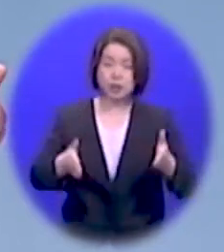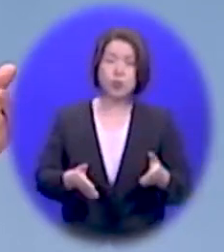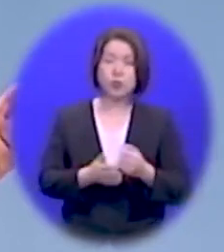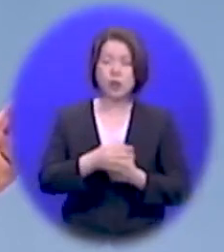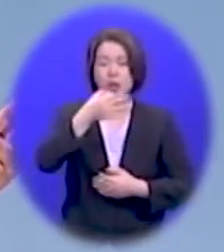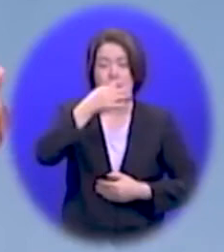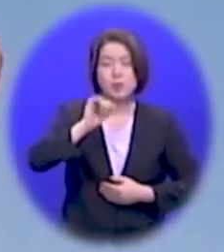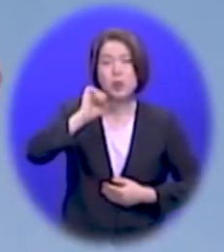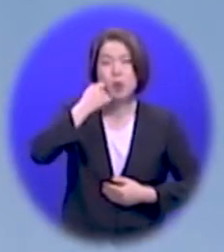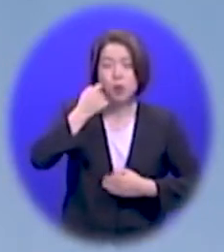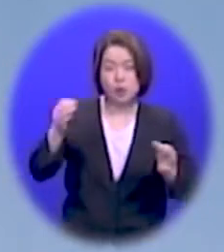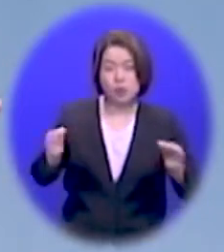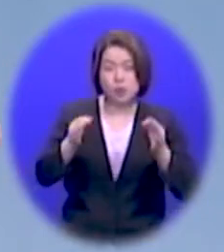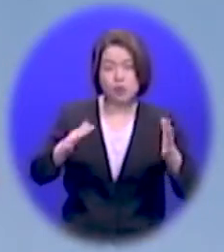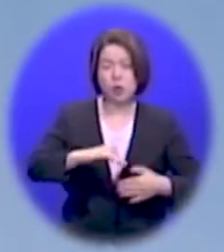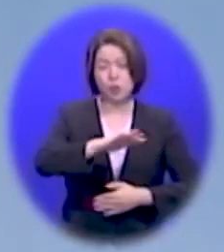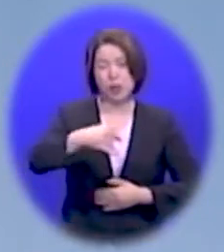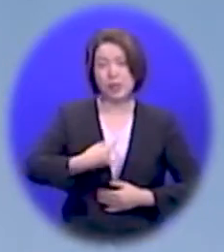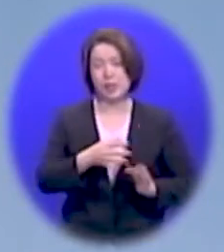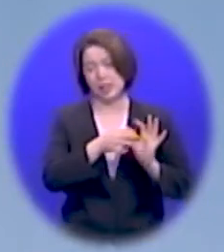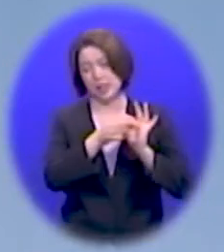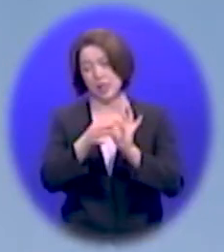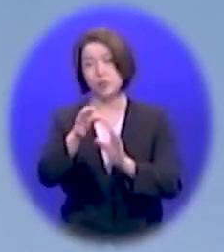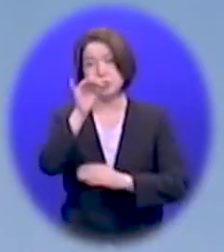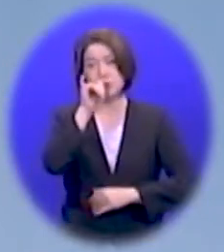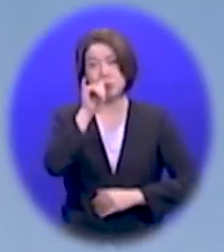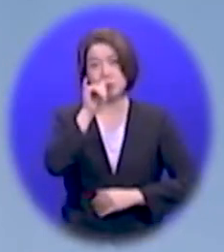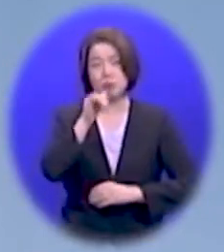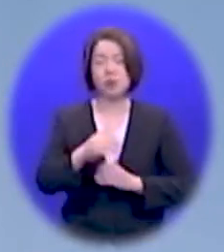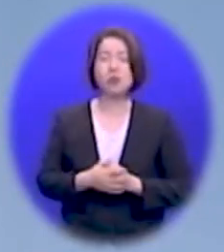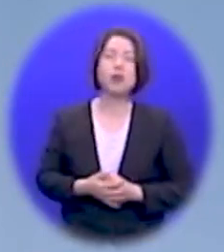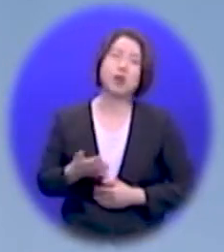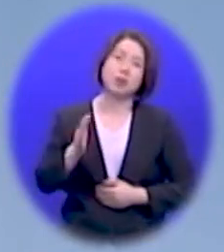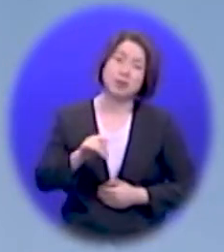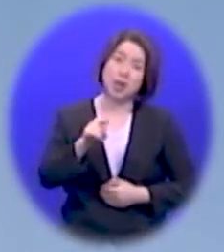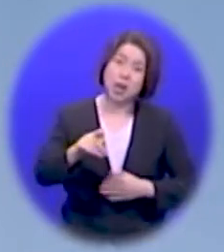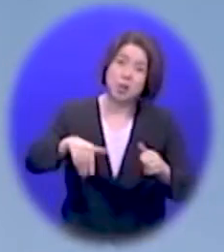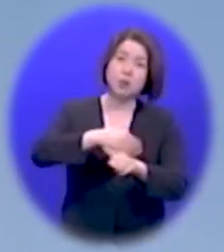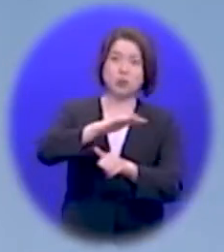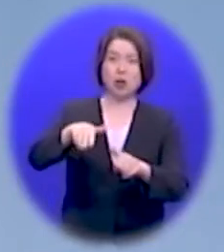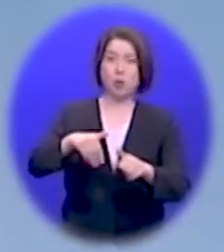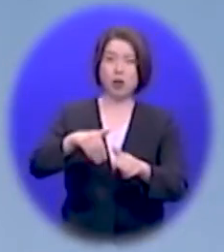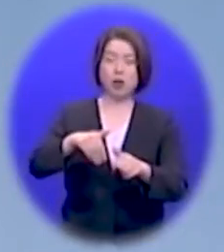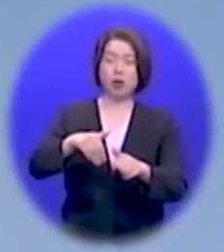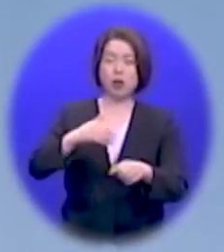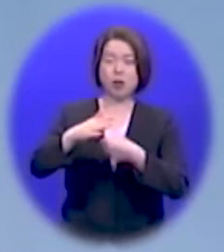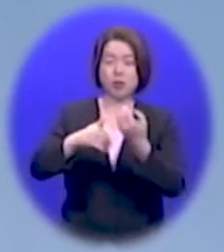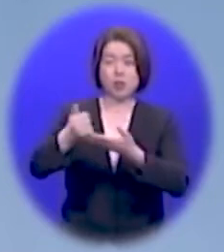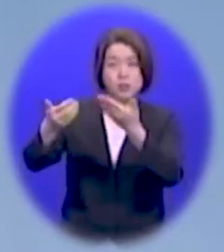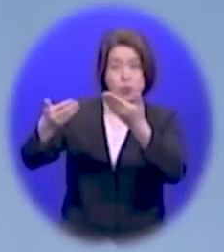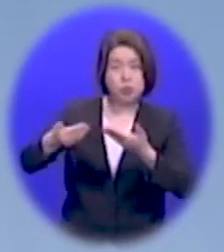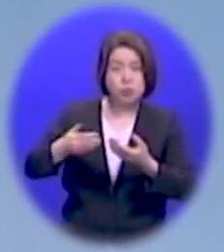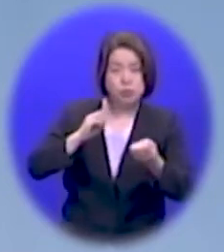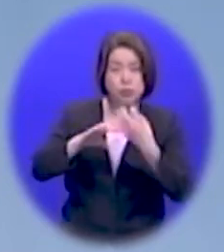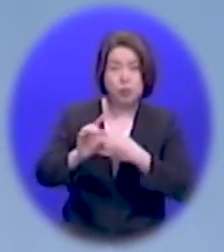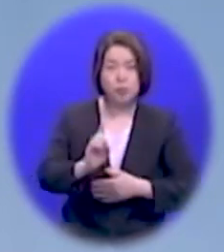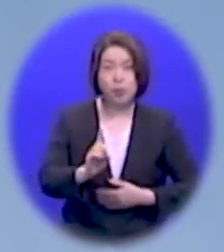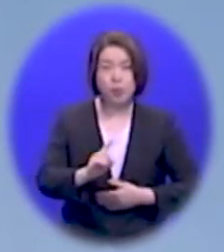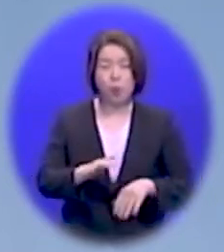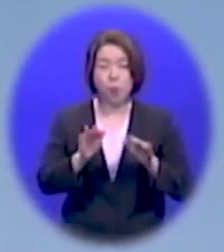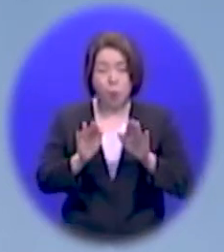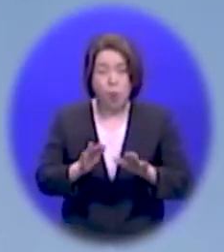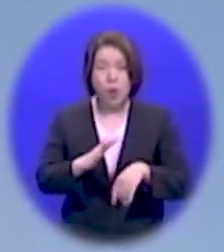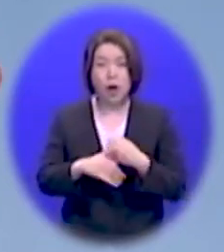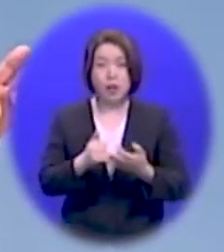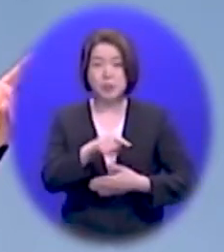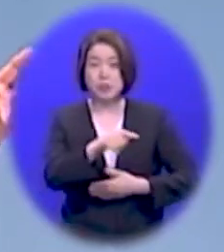순간들이 우리에게 계속 있습니다 근데 이런 상황에서 하나님이신 답은 뭐죠 오늘 하나님은